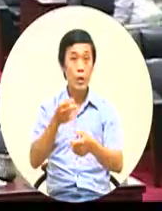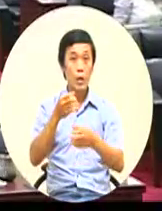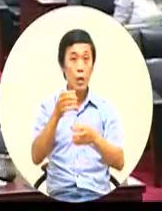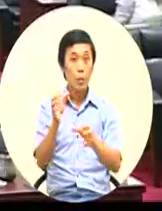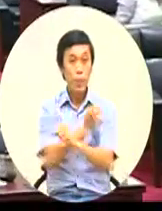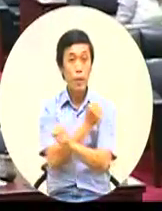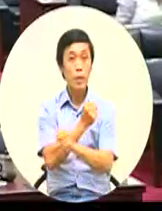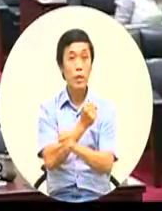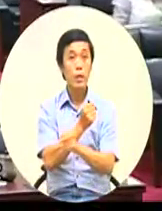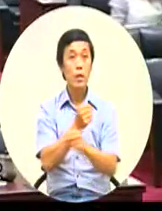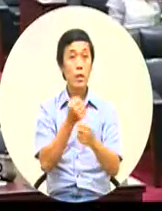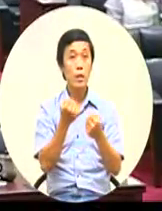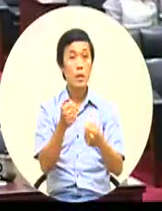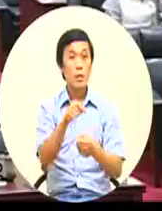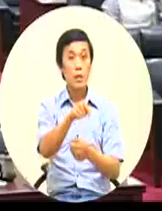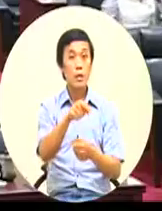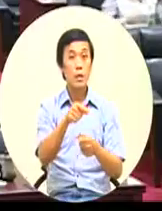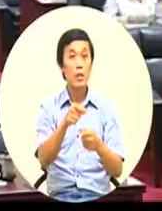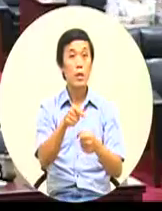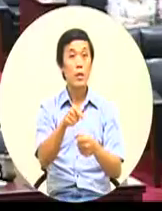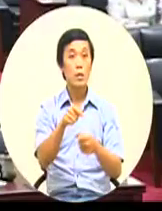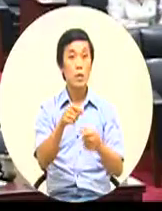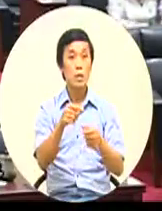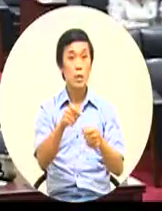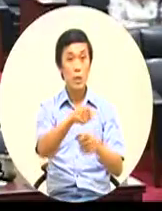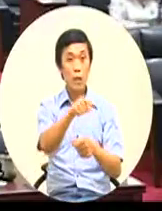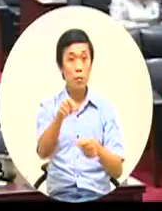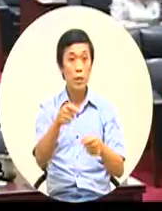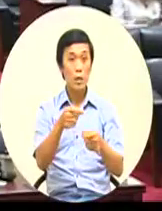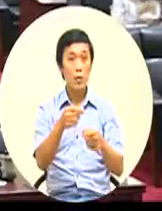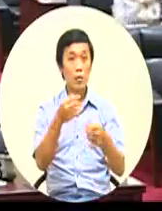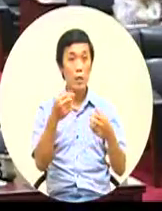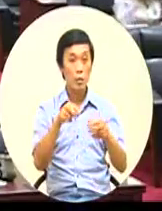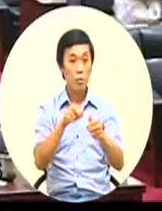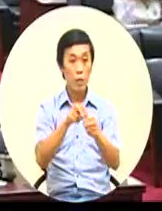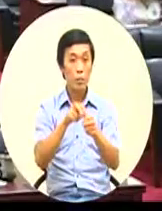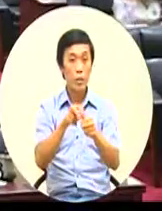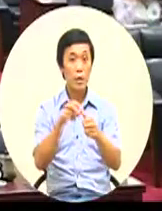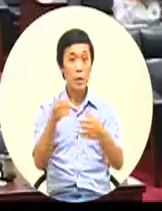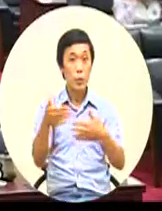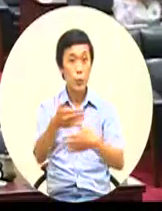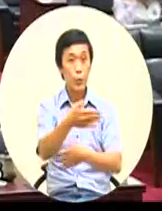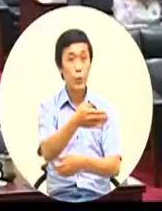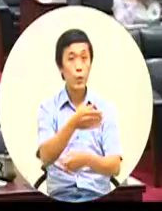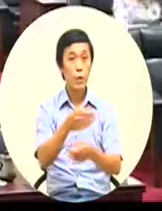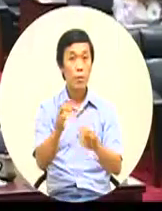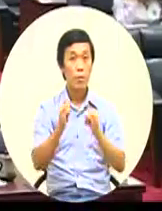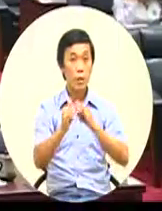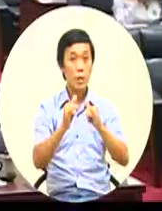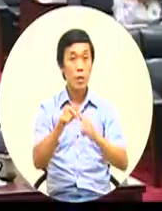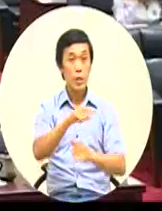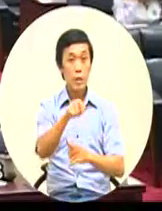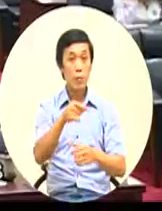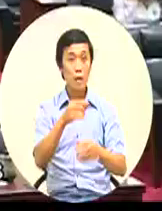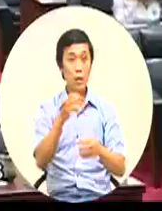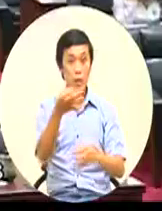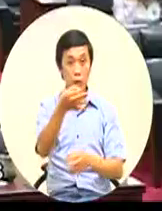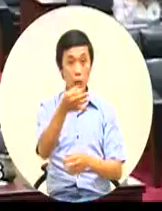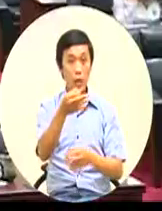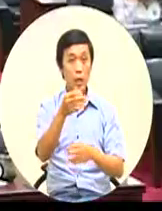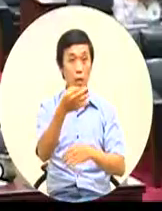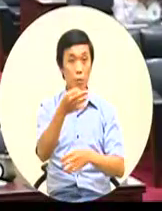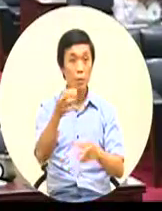个啊足大的养殖区吼，啊咱的渔即届养殖户的财产非常严重，将近